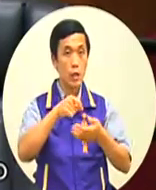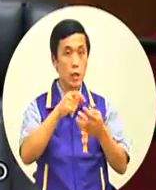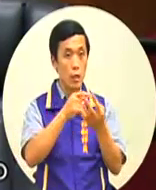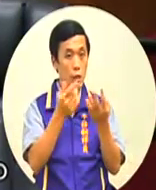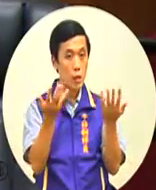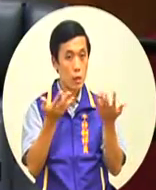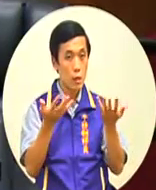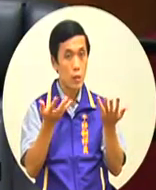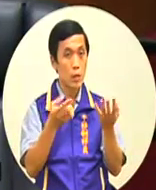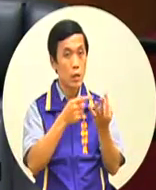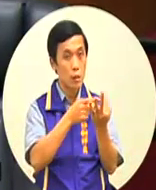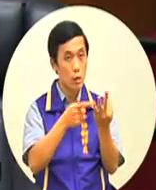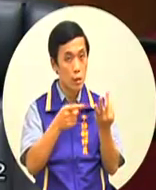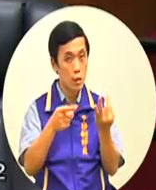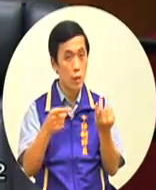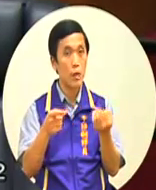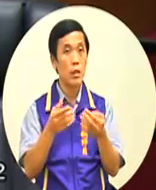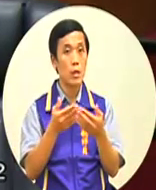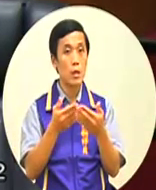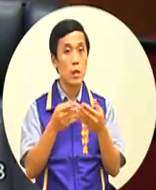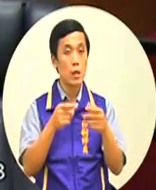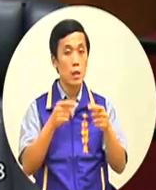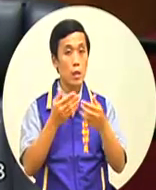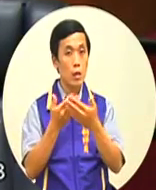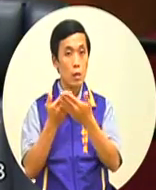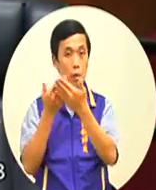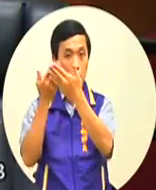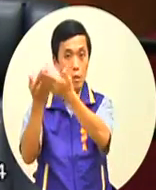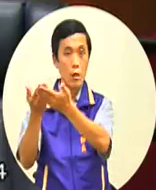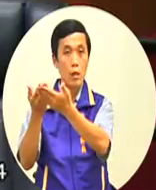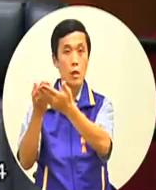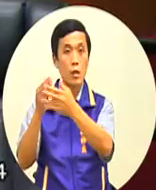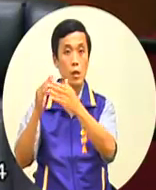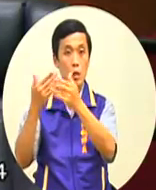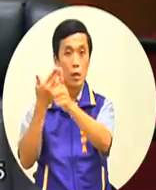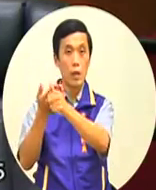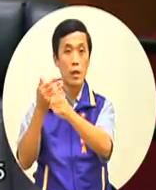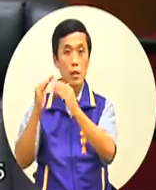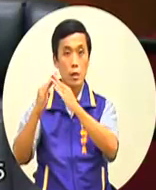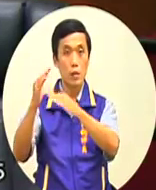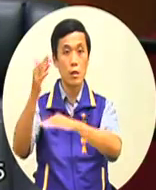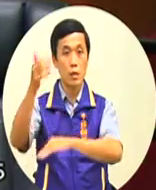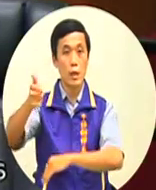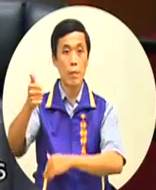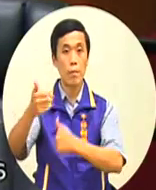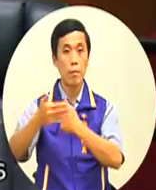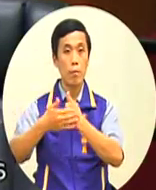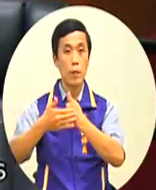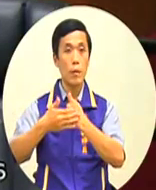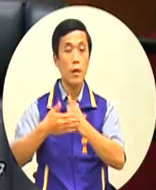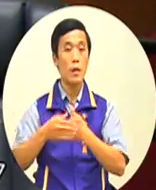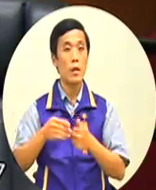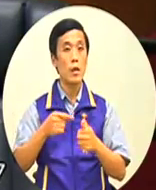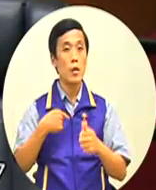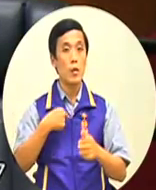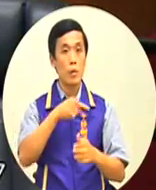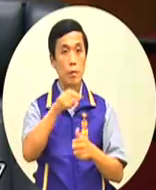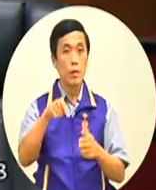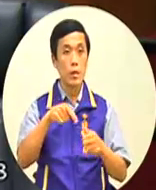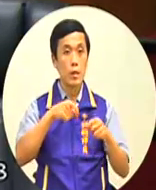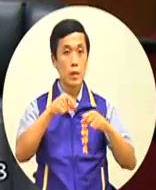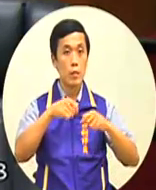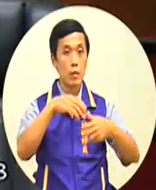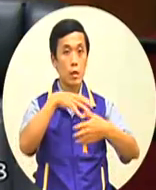个牵呈给市长了哈，是不是能够帮忙？那我们在整个案件里面也做